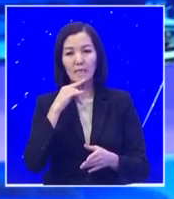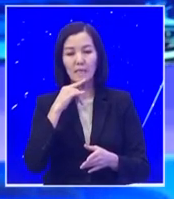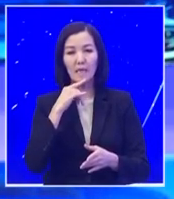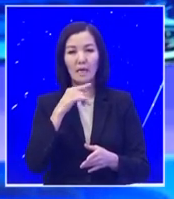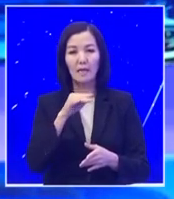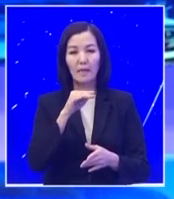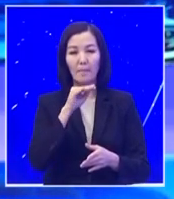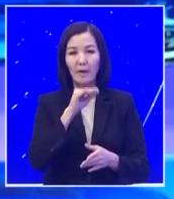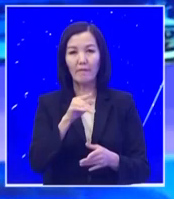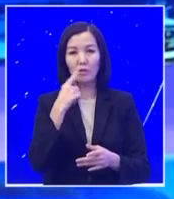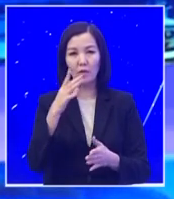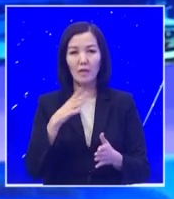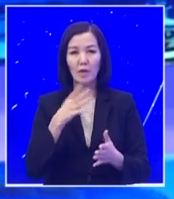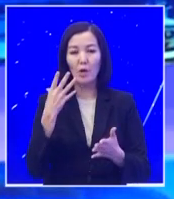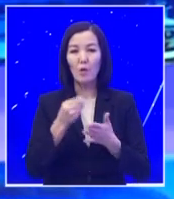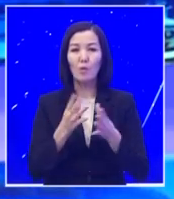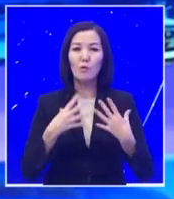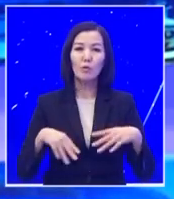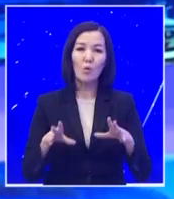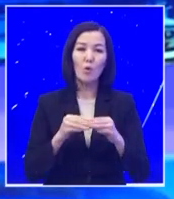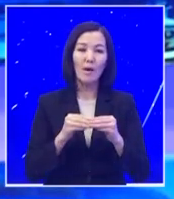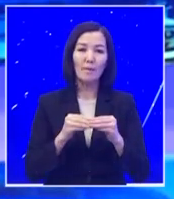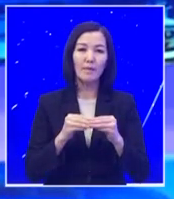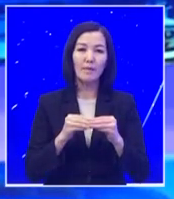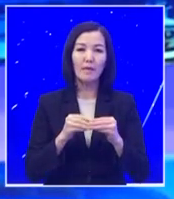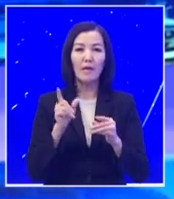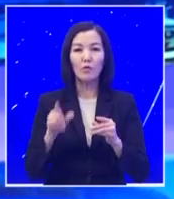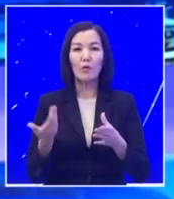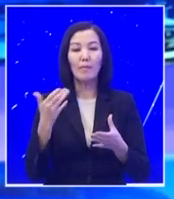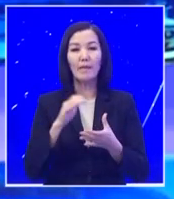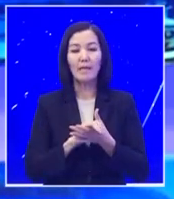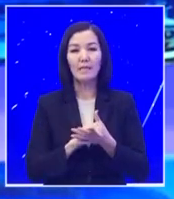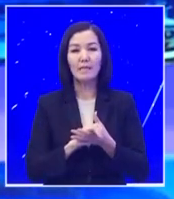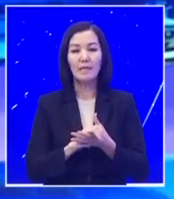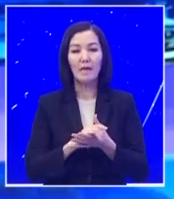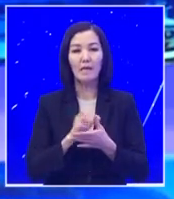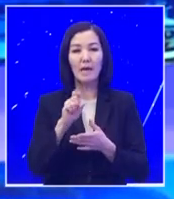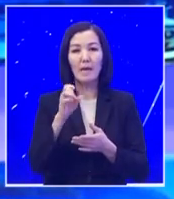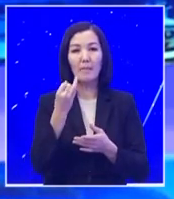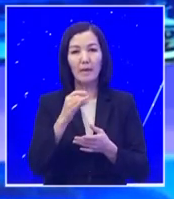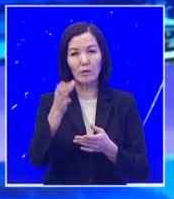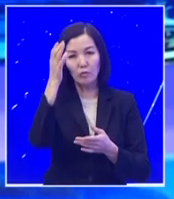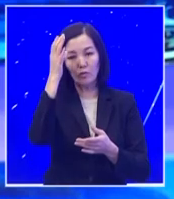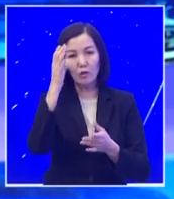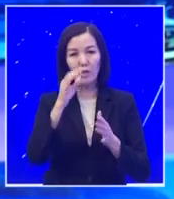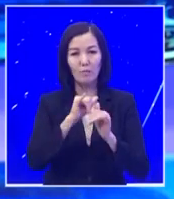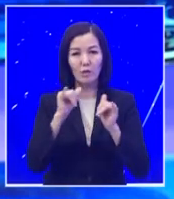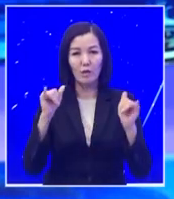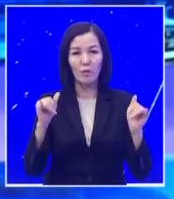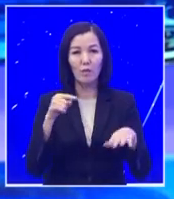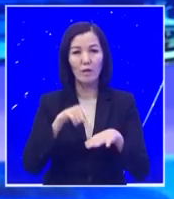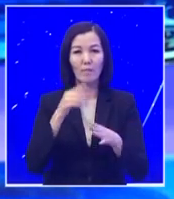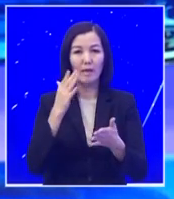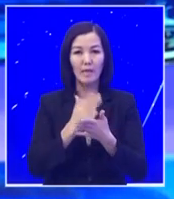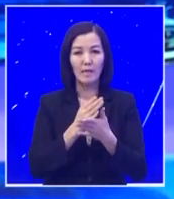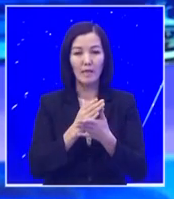берген. Себебі өз қоғамының қалыбына сыймаған тұлғамен таныстық, ақын дүниетанымының кеңеюіне ықпал етті, өзге де зиялы